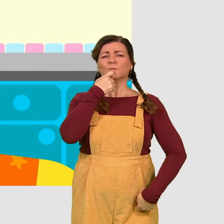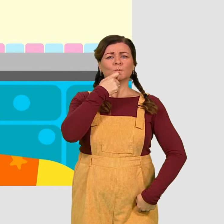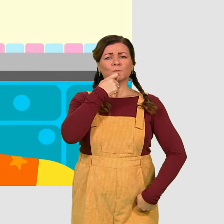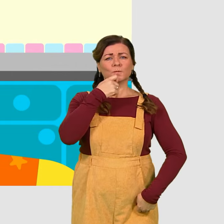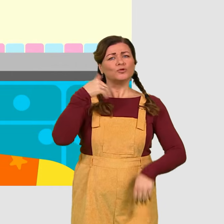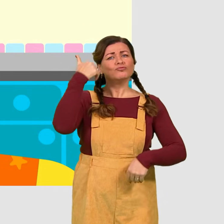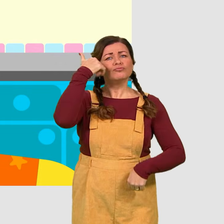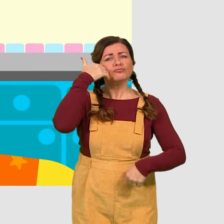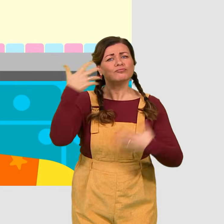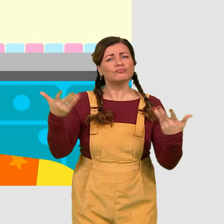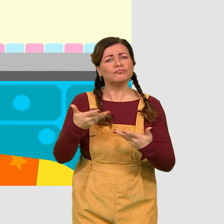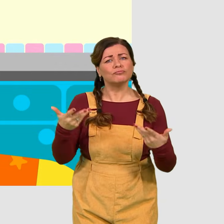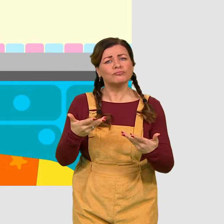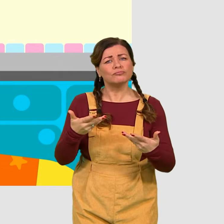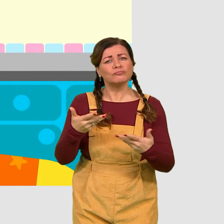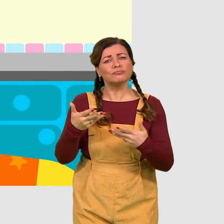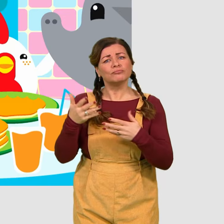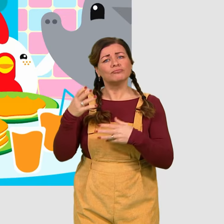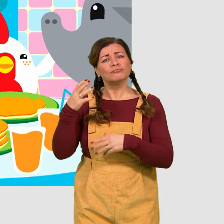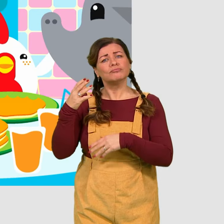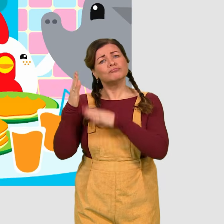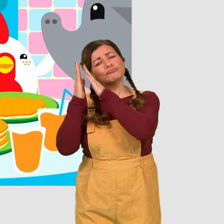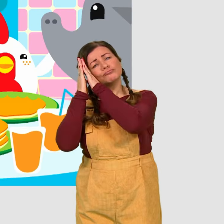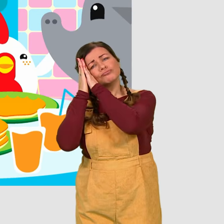triog? Ydy hi dal yn y gwely?